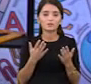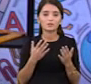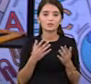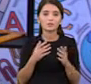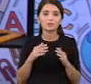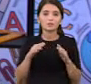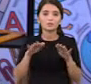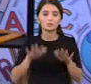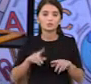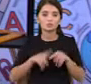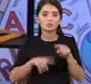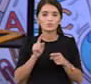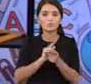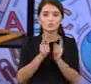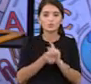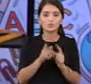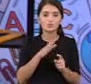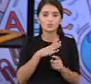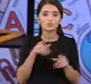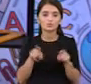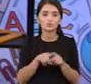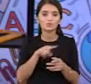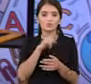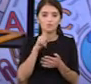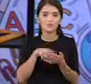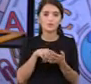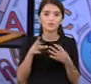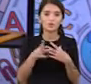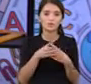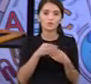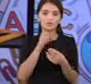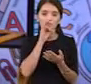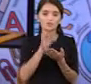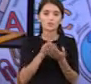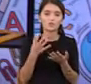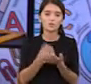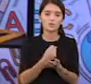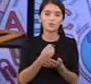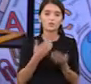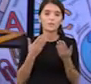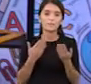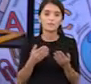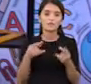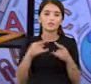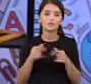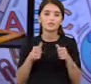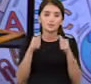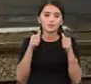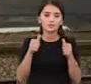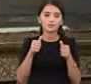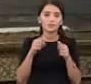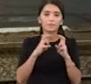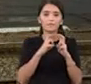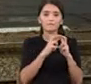qanday yurtimizda o'zgarishlar bo'ldi? Shu kabi savollarga birgalikda javob topamiz. Mana siz